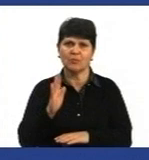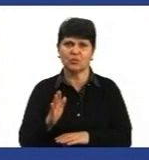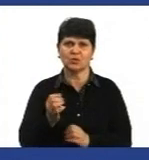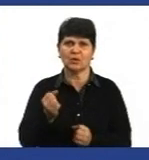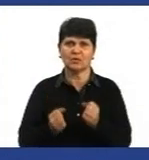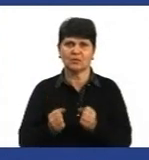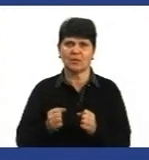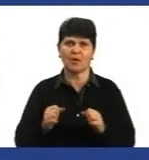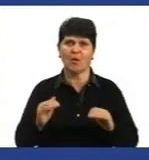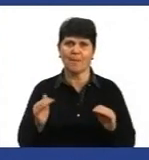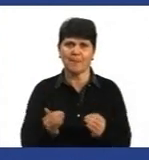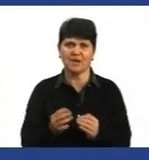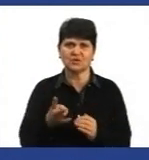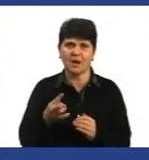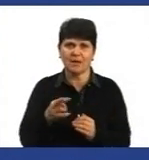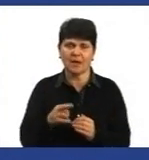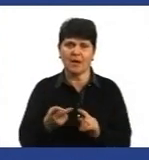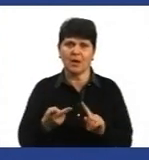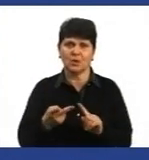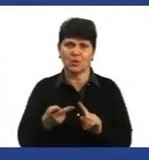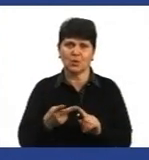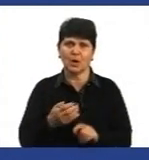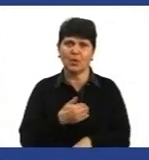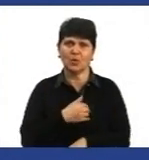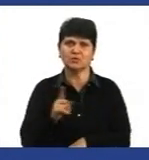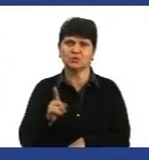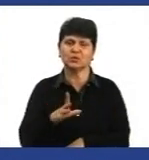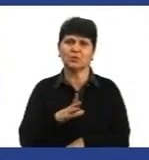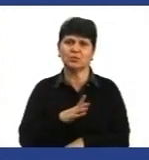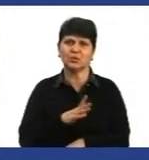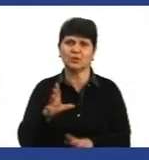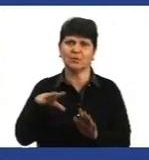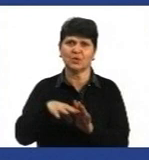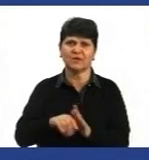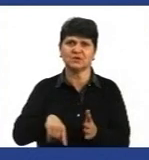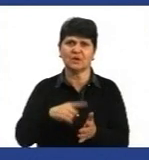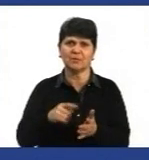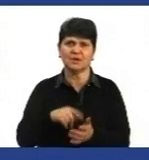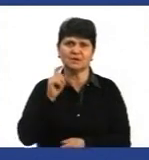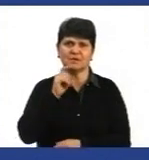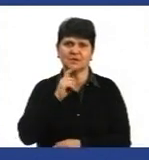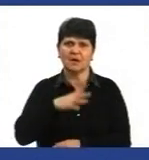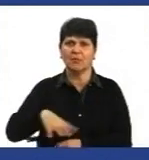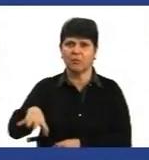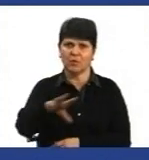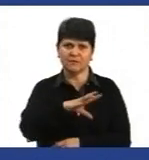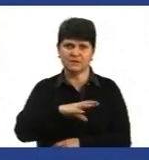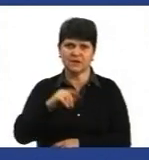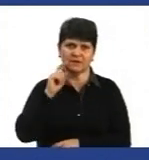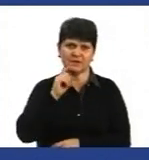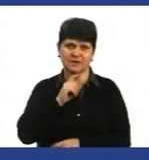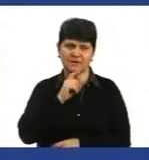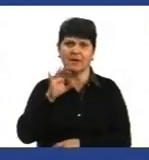А друге, ми хочемо, щоб це все було впроваджено в місті Вінниці, по усій Вінниці, і